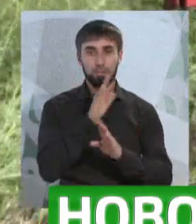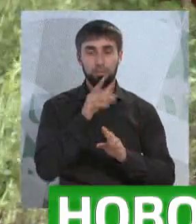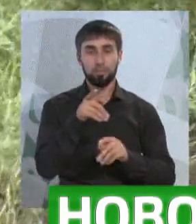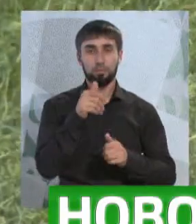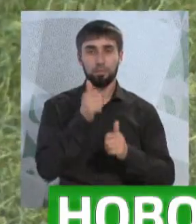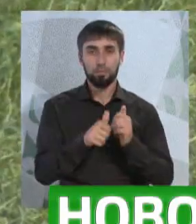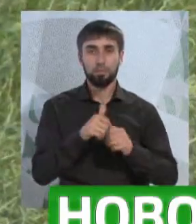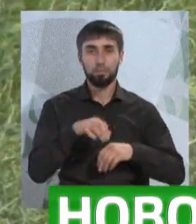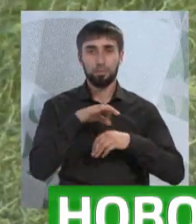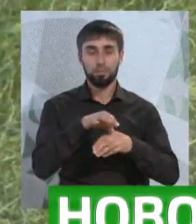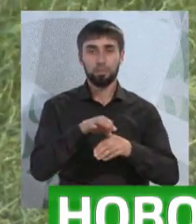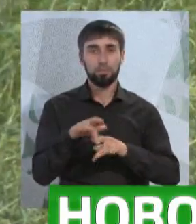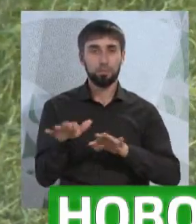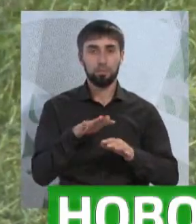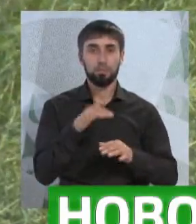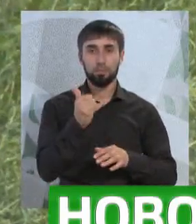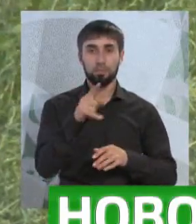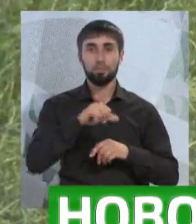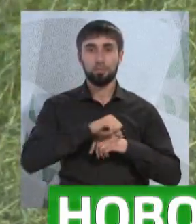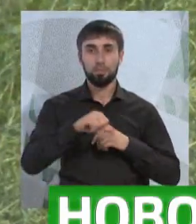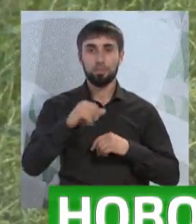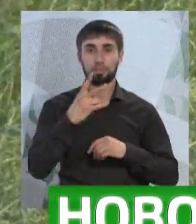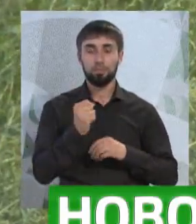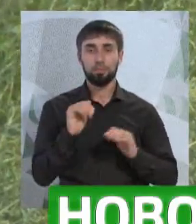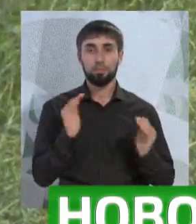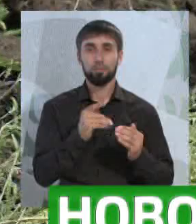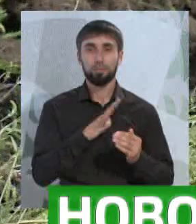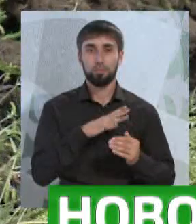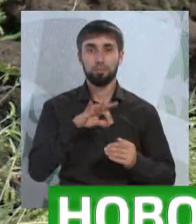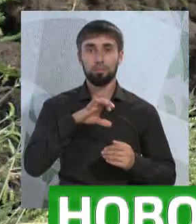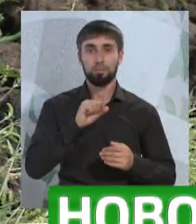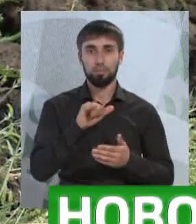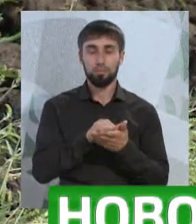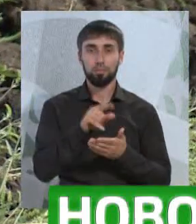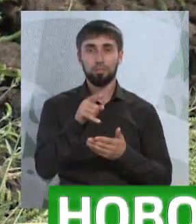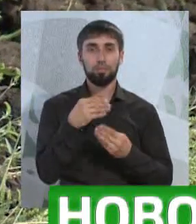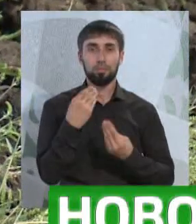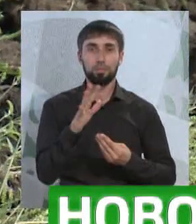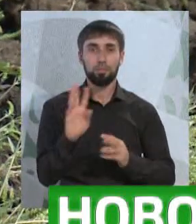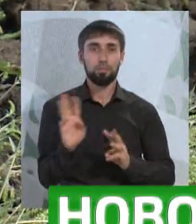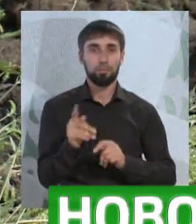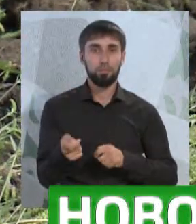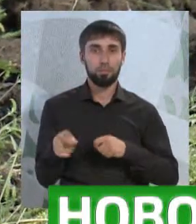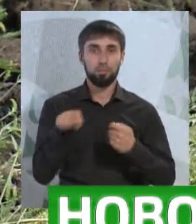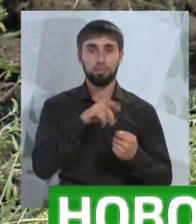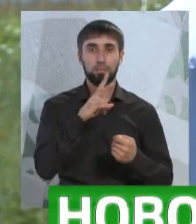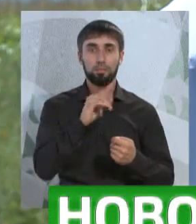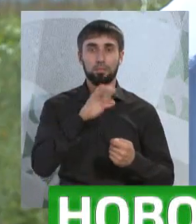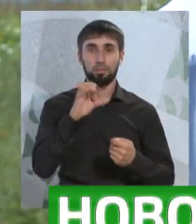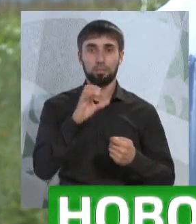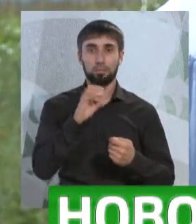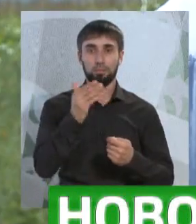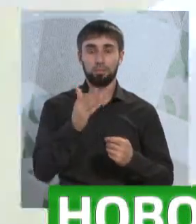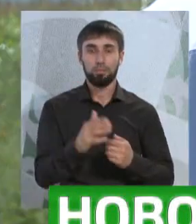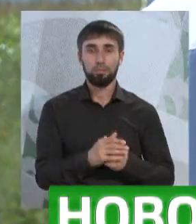противопожарные мероприятия. Например, сейчас делят территорию на минерализованные полосы. Они не дают огню перекинуться дальше на лесной массив.